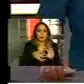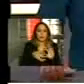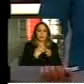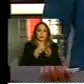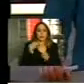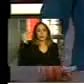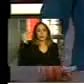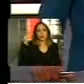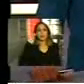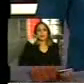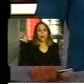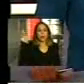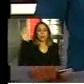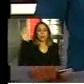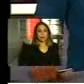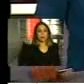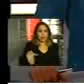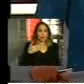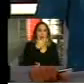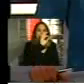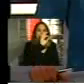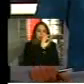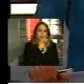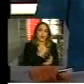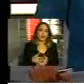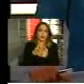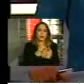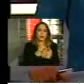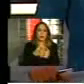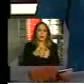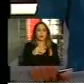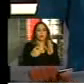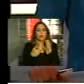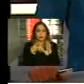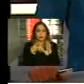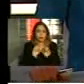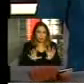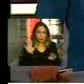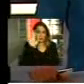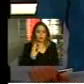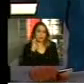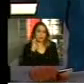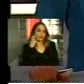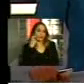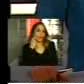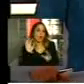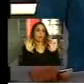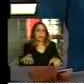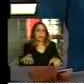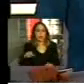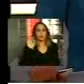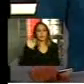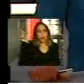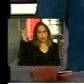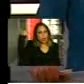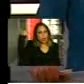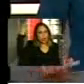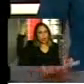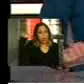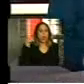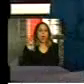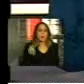הברית. הסיבה היא סרטונה היוטיוב שהוא מעלה בשנים האחרונות ובהם הוא משבח את המלך הסעודי דאז אבדאללה